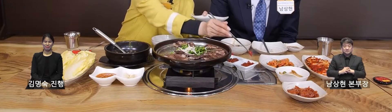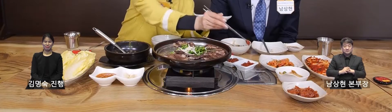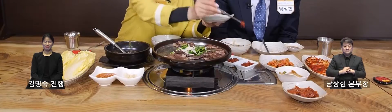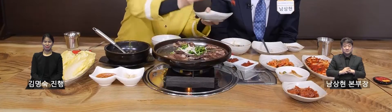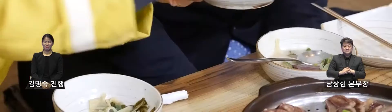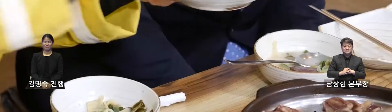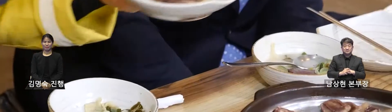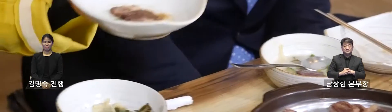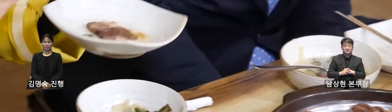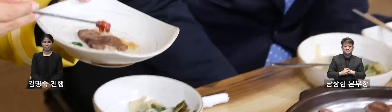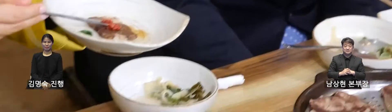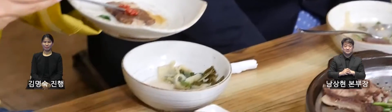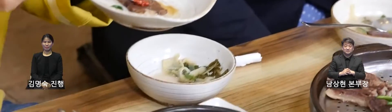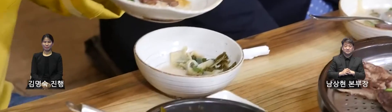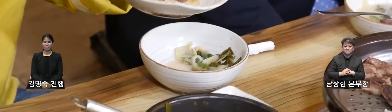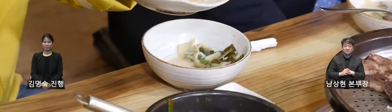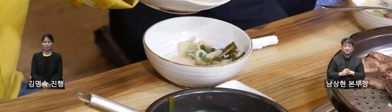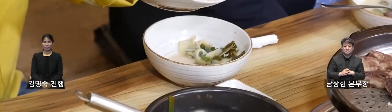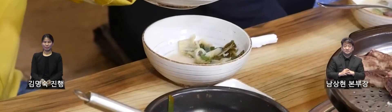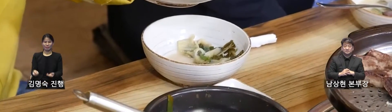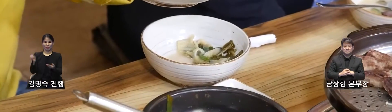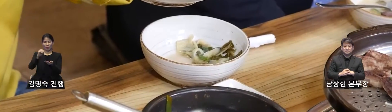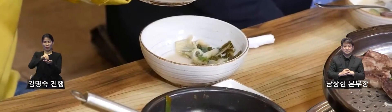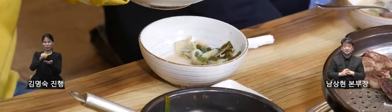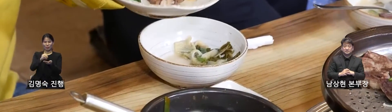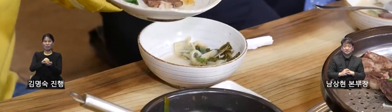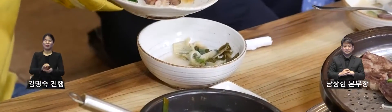자, 속젓을 불려서